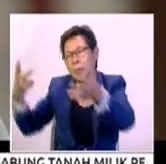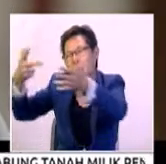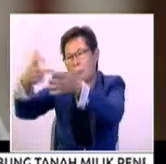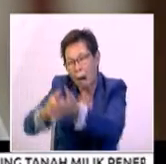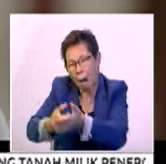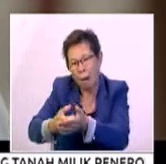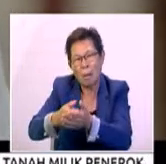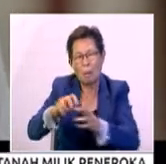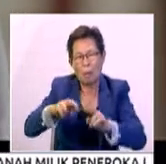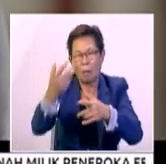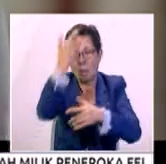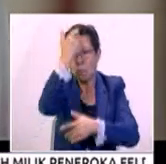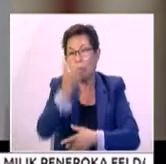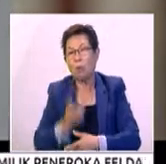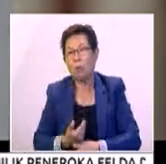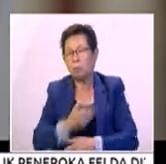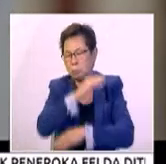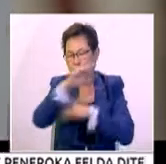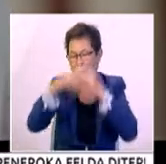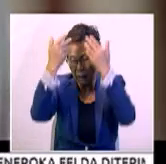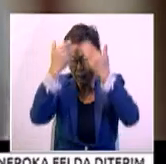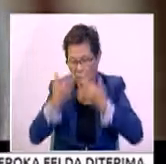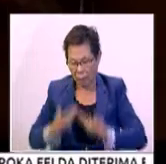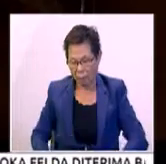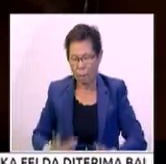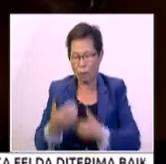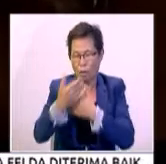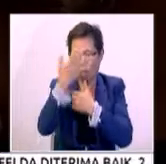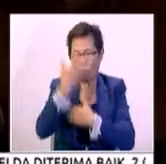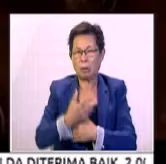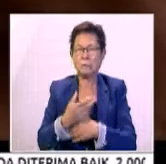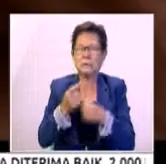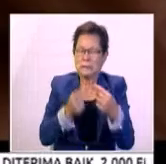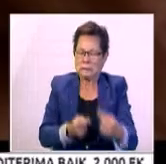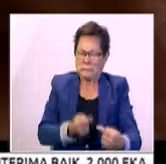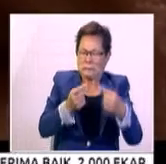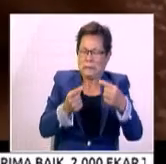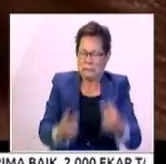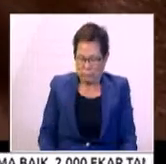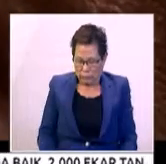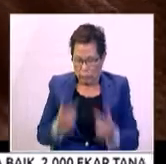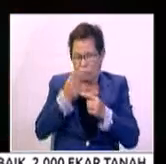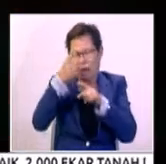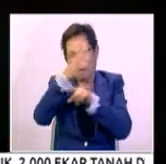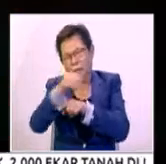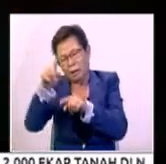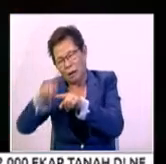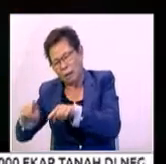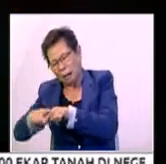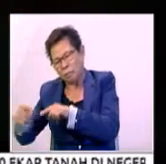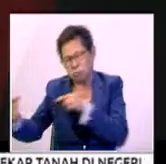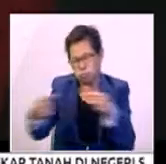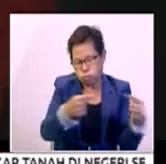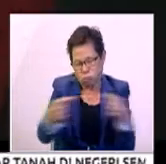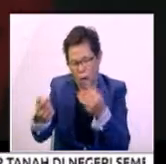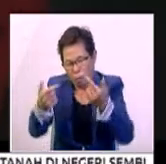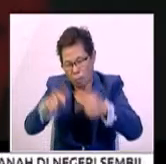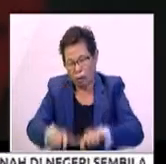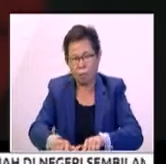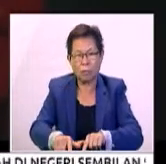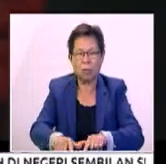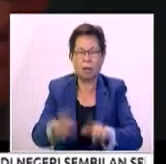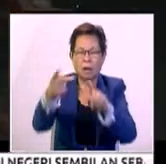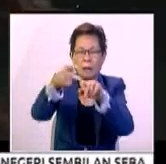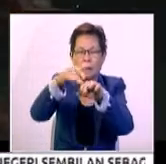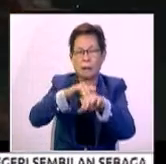kemalangan mengakibatkan lumpuh seluruh badan dan Ikmal mula bergelut dengan cabaran kehidupan dan pelbagai konflik mula berlaku ketika adik